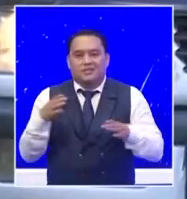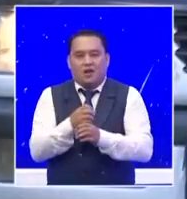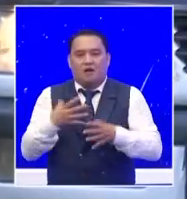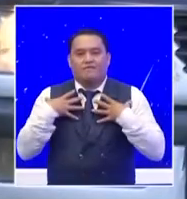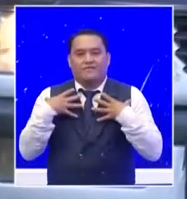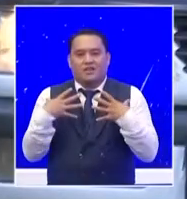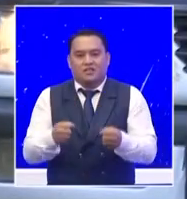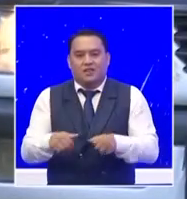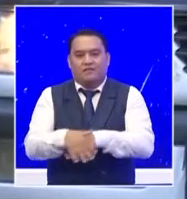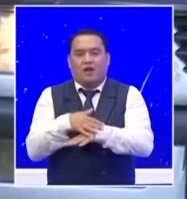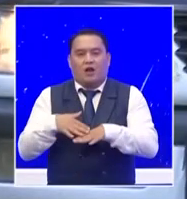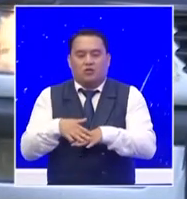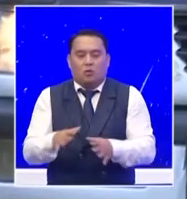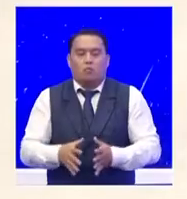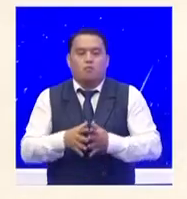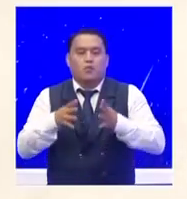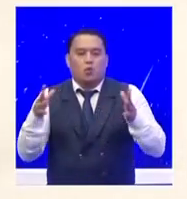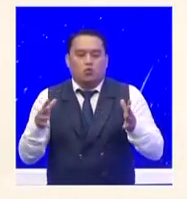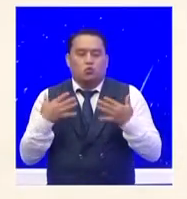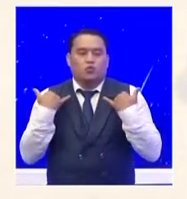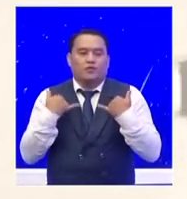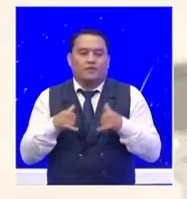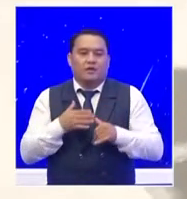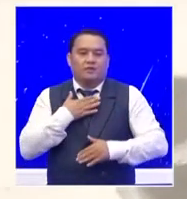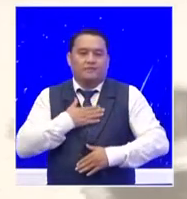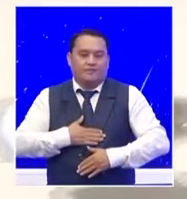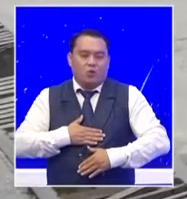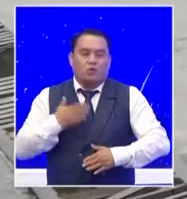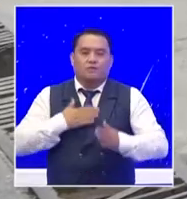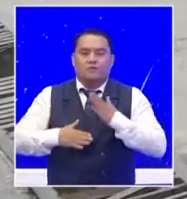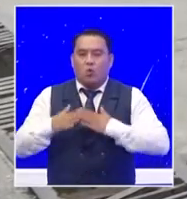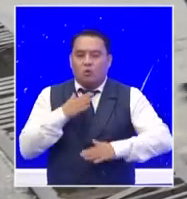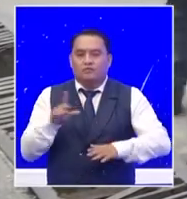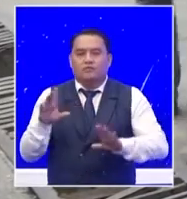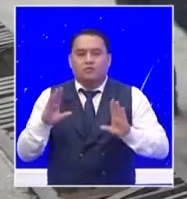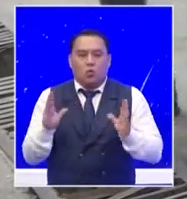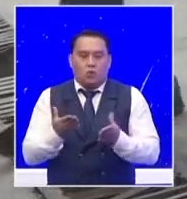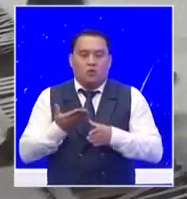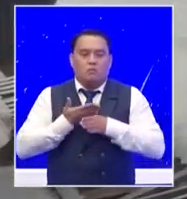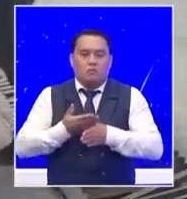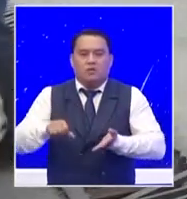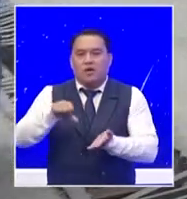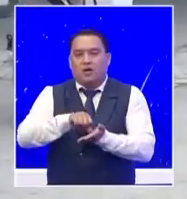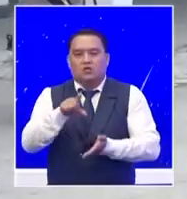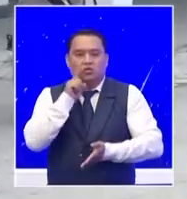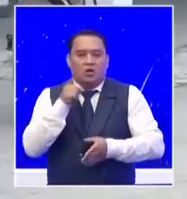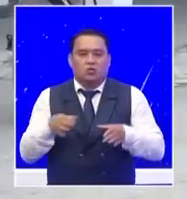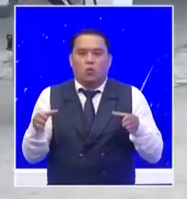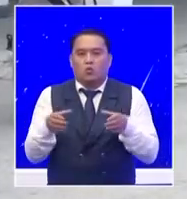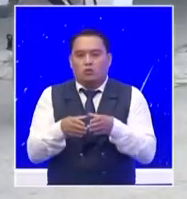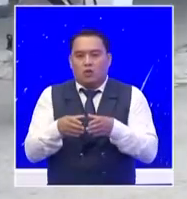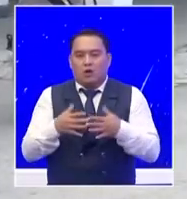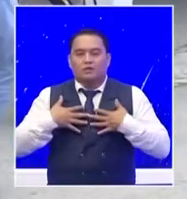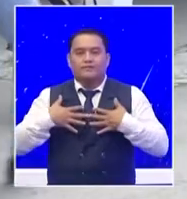выздоровлением большинства пациентов. Результат впечатляет, а закрепить улучшение эпидемиологической ситуации помогают представители ЖАС ОТАН.